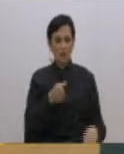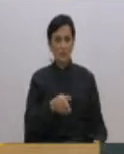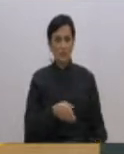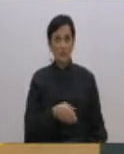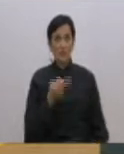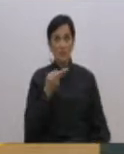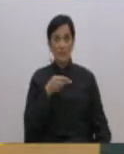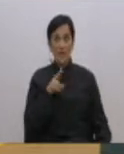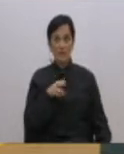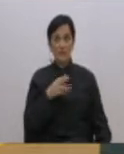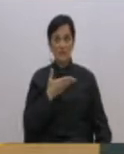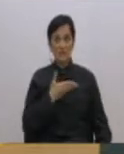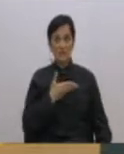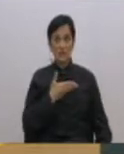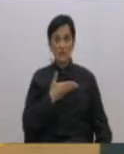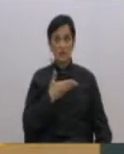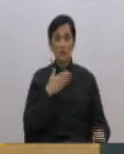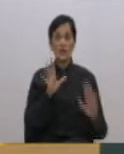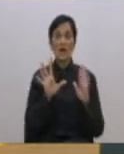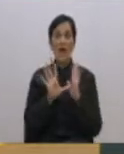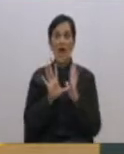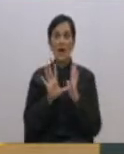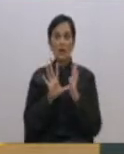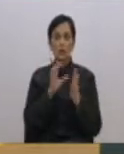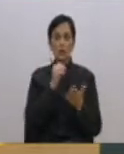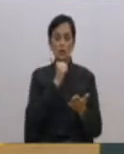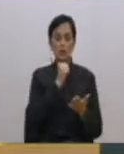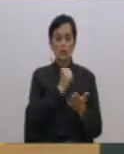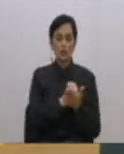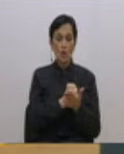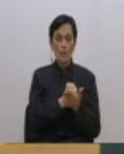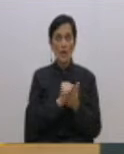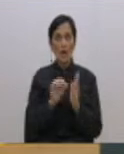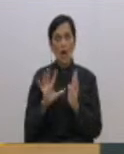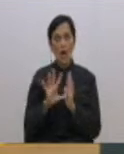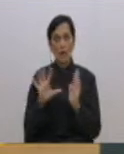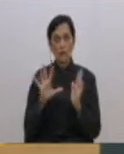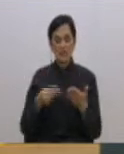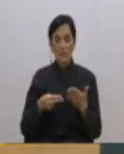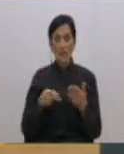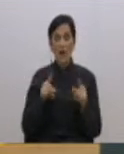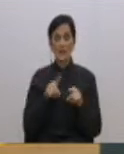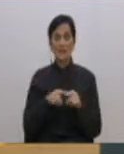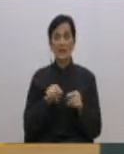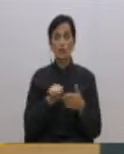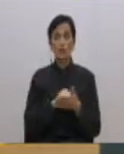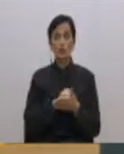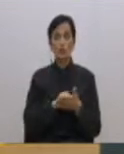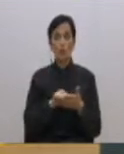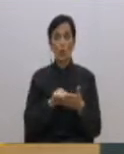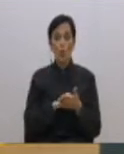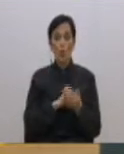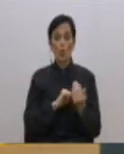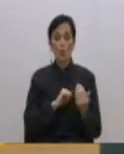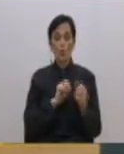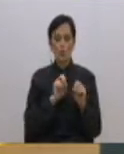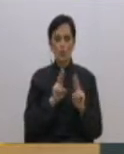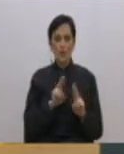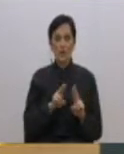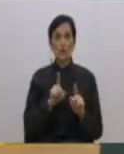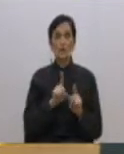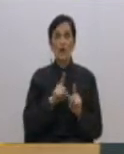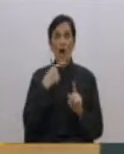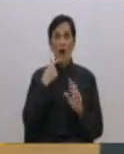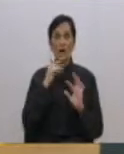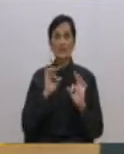აი ეს არის და ეს, ანუ შემოდის ელექტრონული შტამპის ცნება, ელექტრონული ხელმოწერის ცნება ასამენტებზე. აღსანიშნავია ისიც,